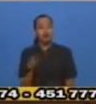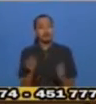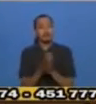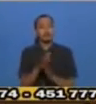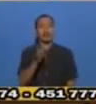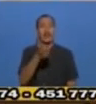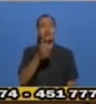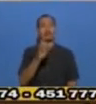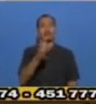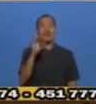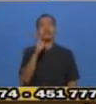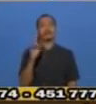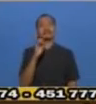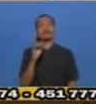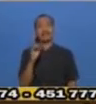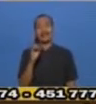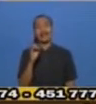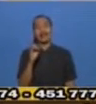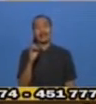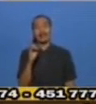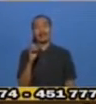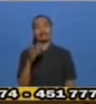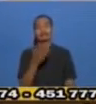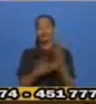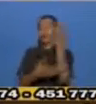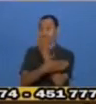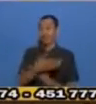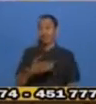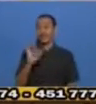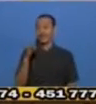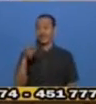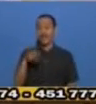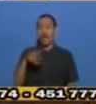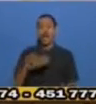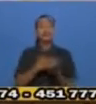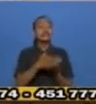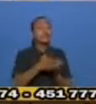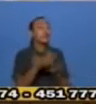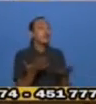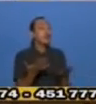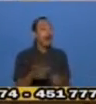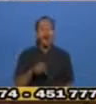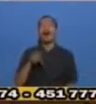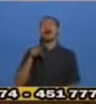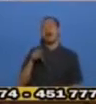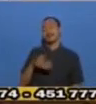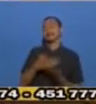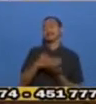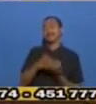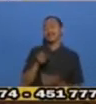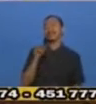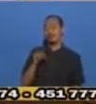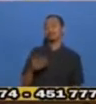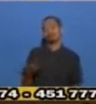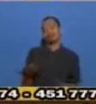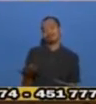penyandang disabilitas di daerah istimewa Yogyakarta. Oke, sisanya? Ya, sisanya, lah ini sisanya. Yang 62% itu kemarin